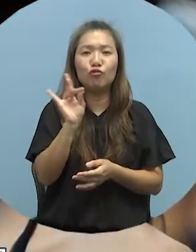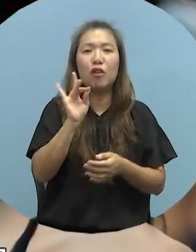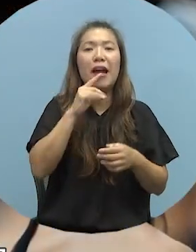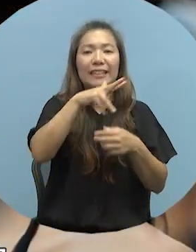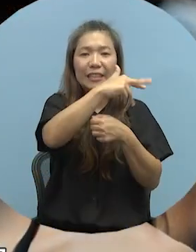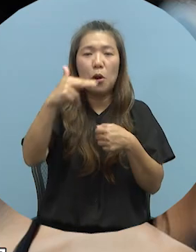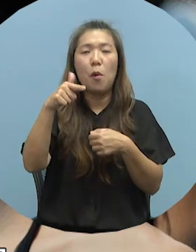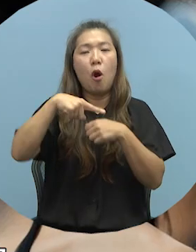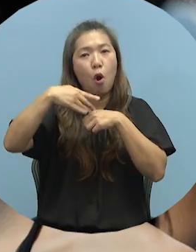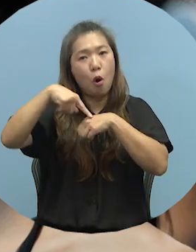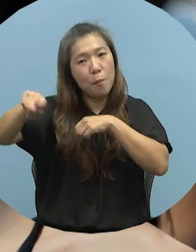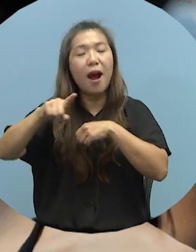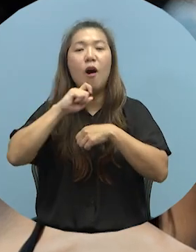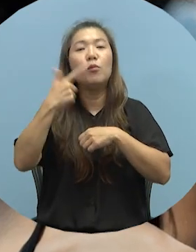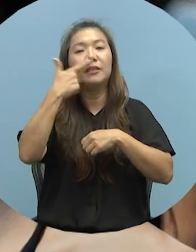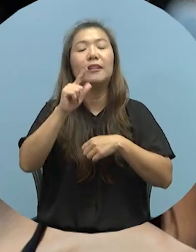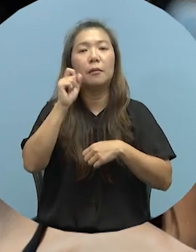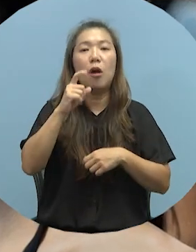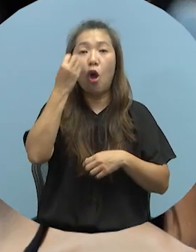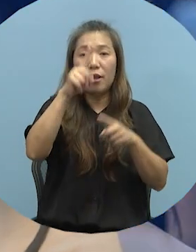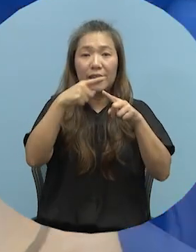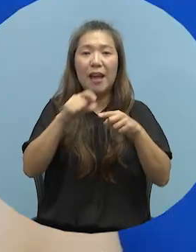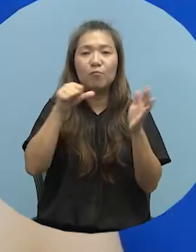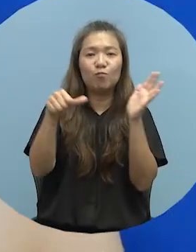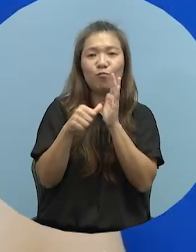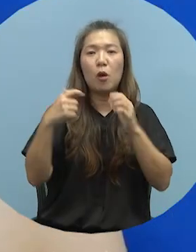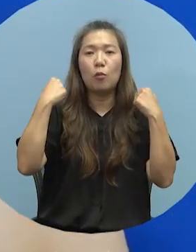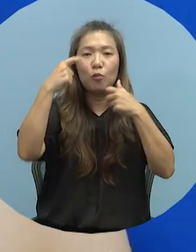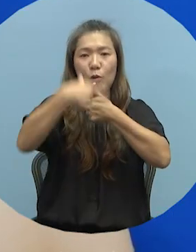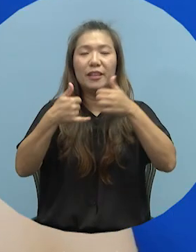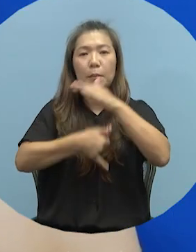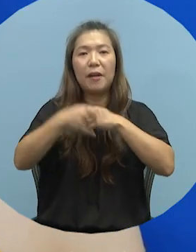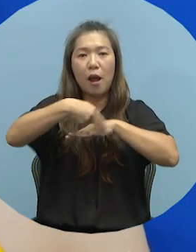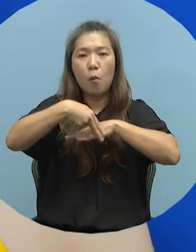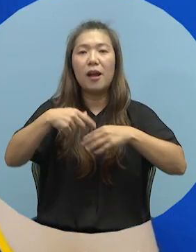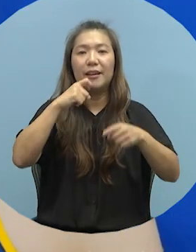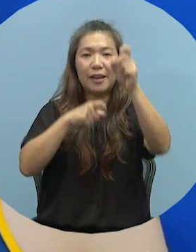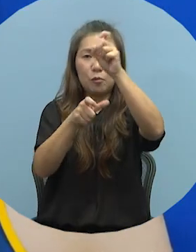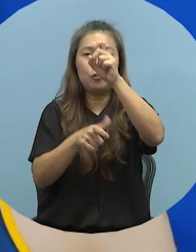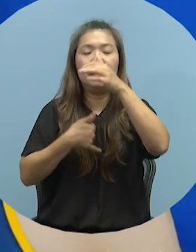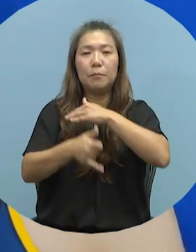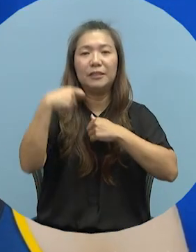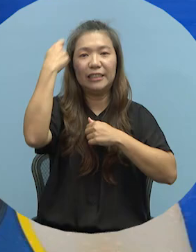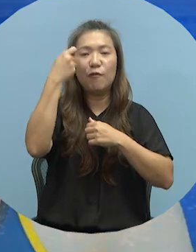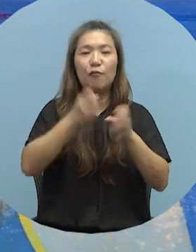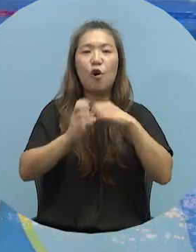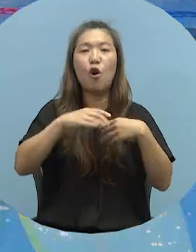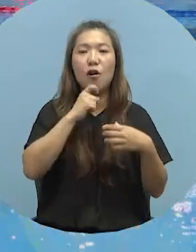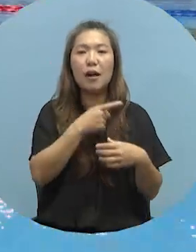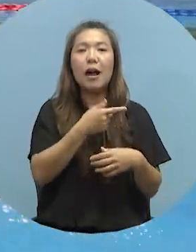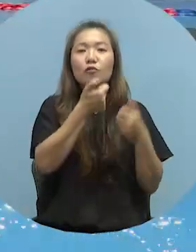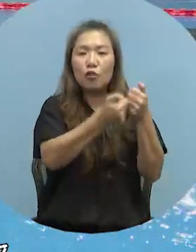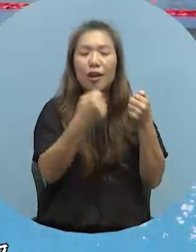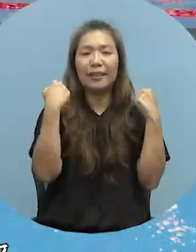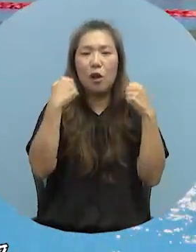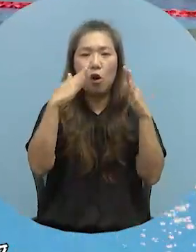以外都有新突破。透過香港大學嘅頂尖運動員入學計劃，9月入讀社會科學系。佢感謝體